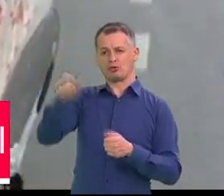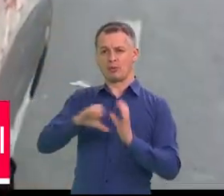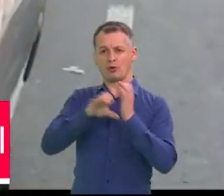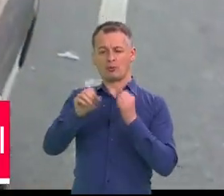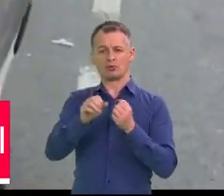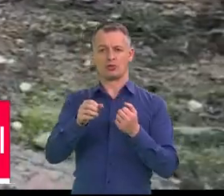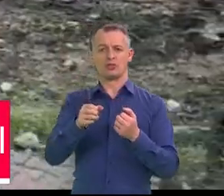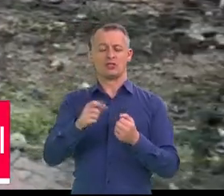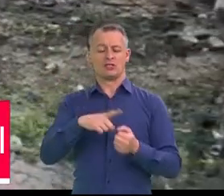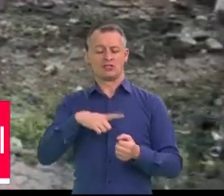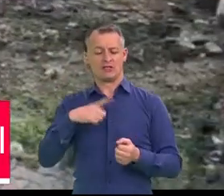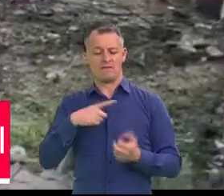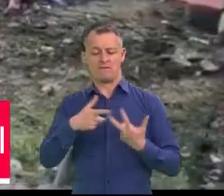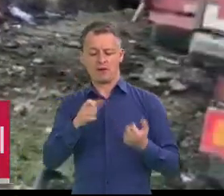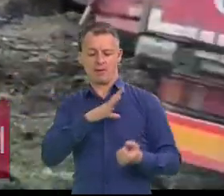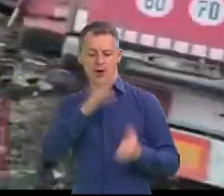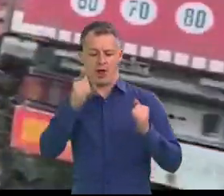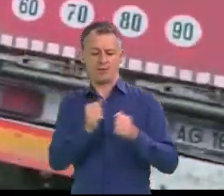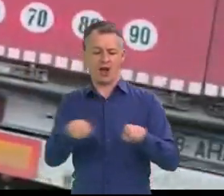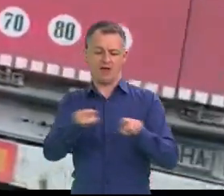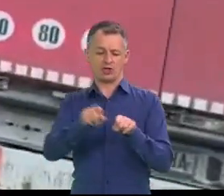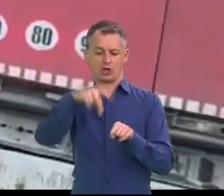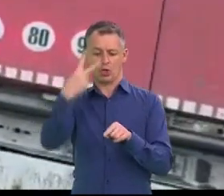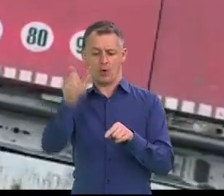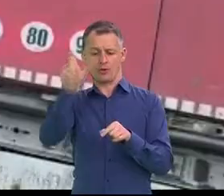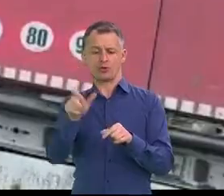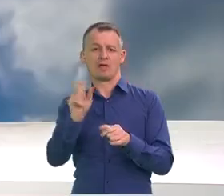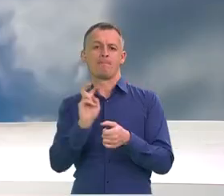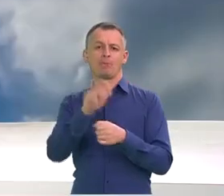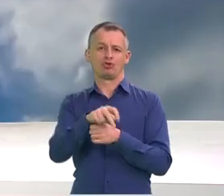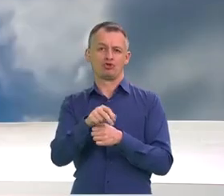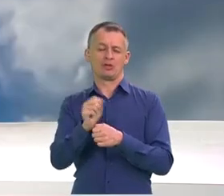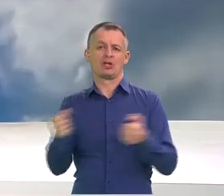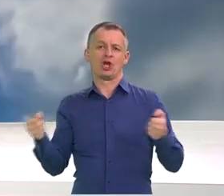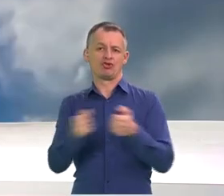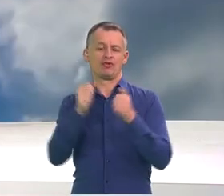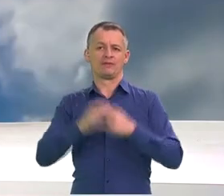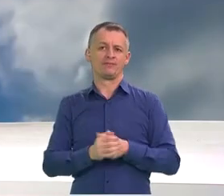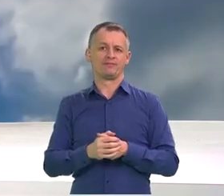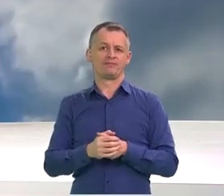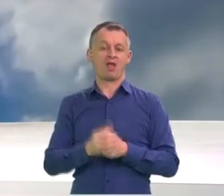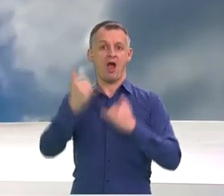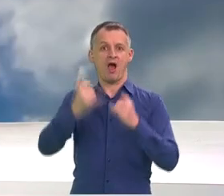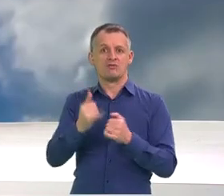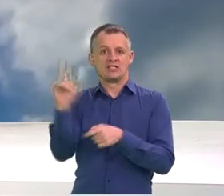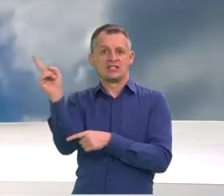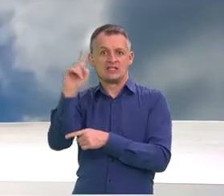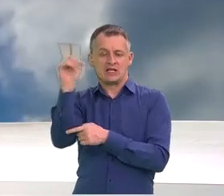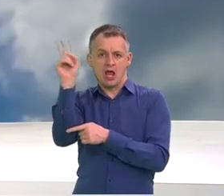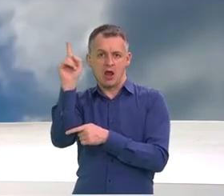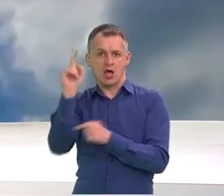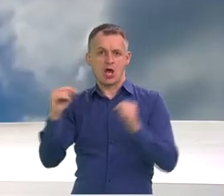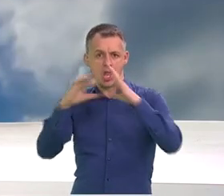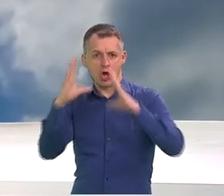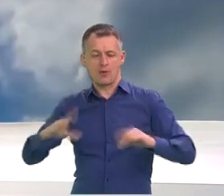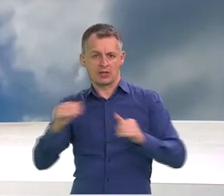oricărui pericol. La fel și ceilalți 2 șoferi implicați în accident. Au sunat sirenele astăzi în România, în toată țara